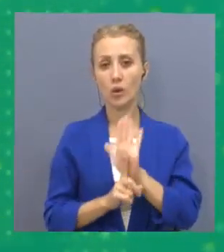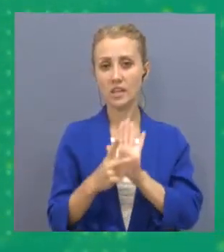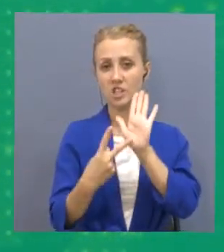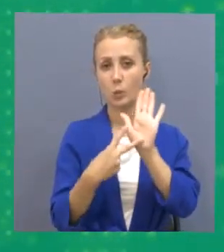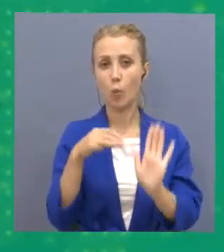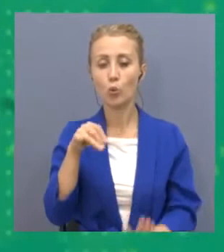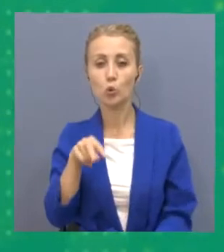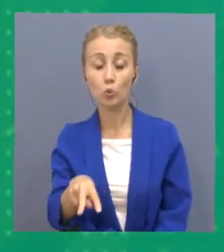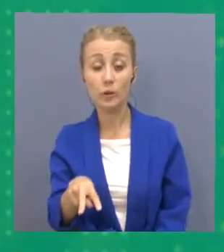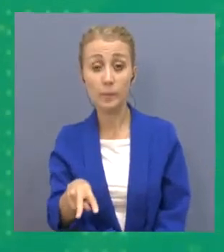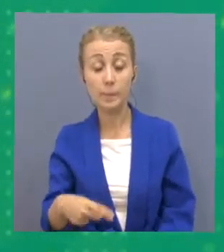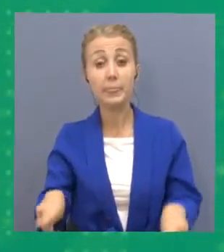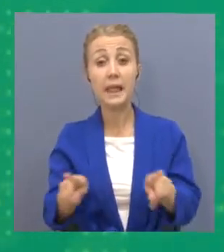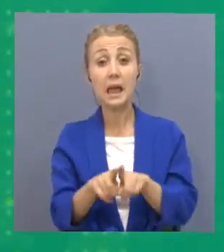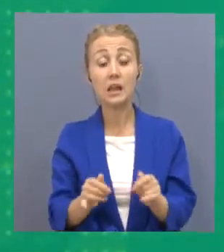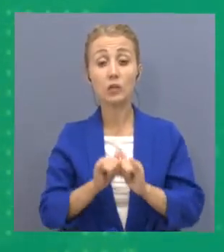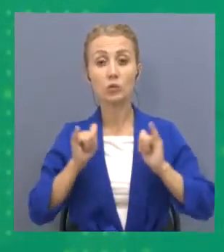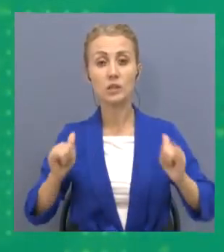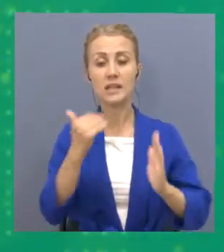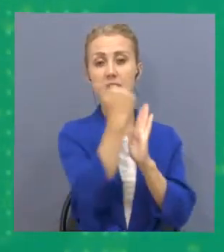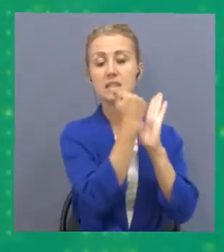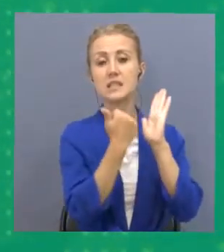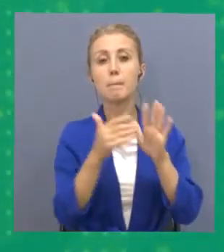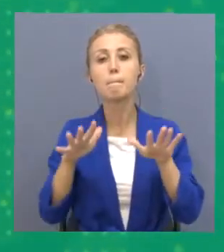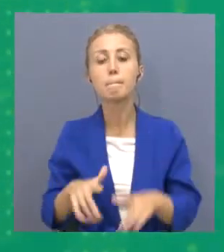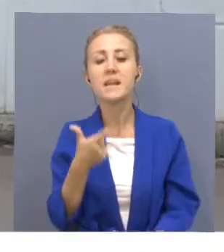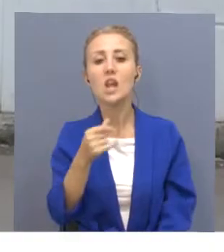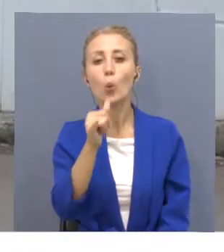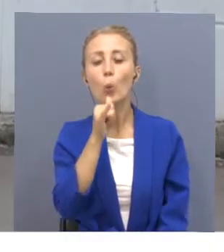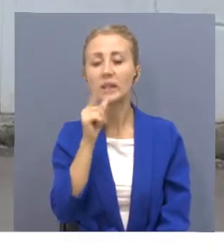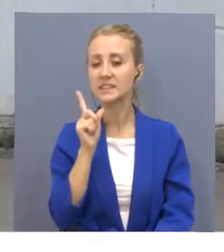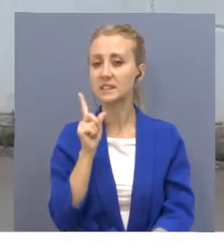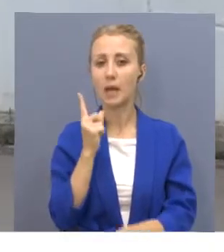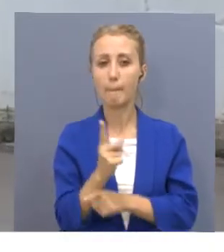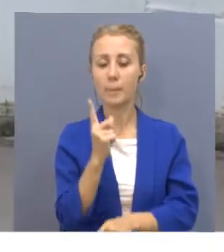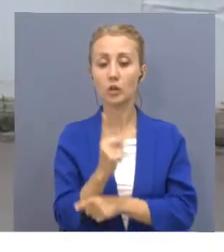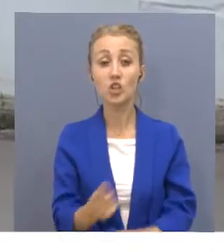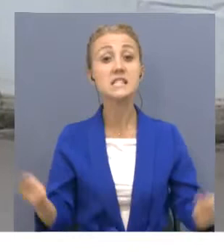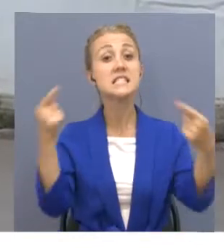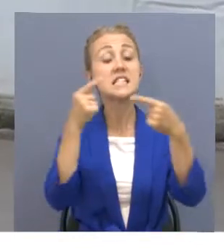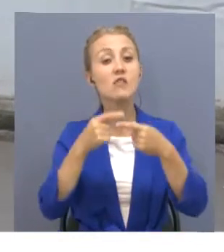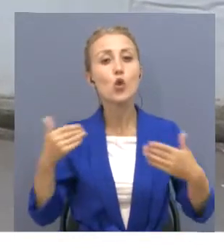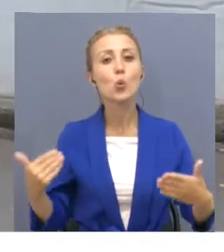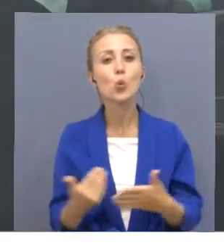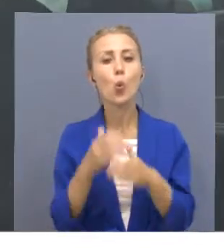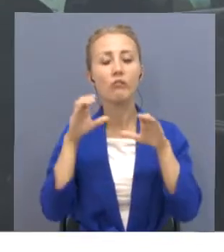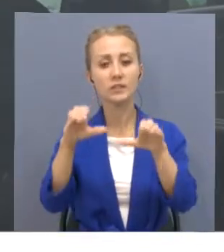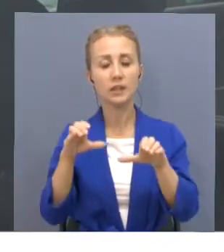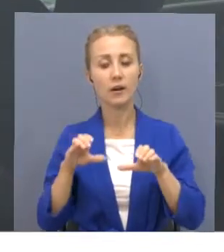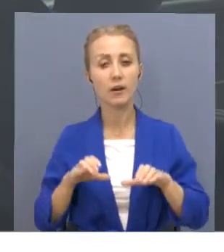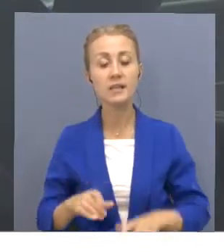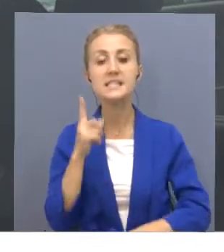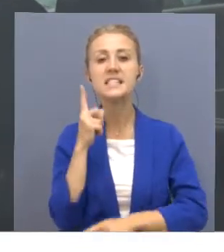7 июля. Также был расширен список мест, где курение запрещено. В соответствии с нововведениями в